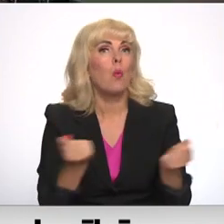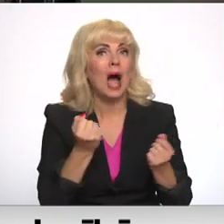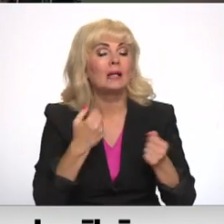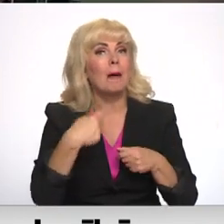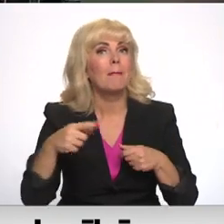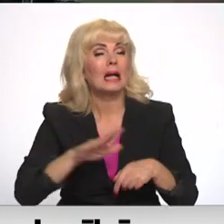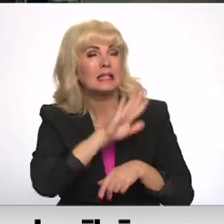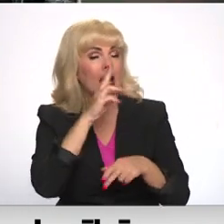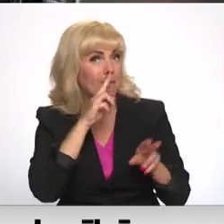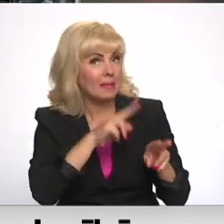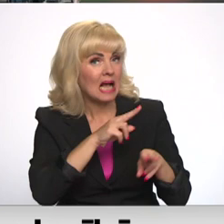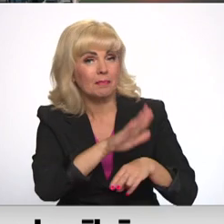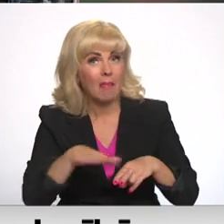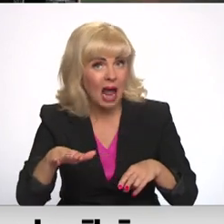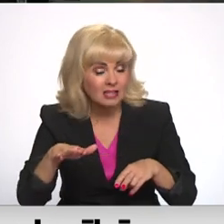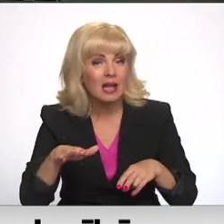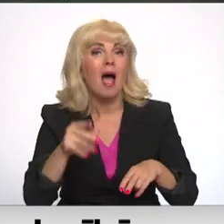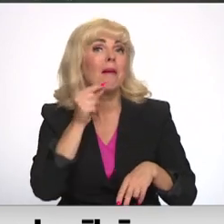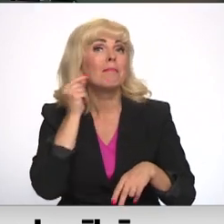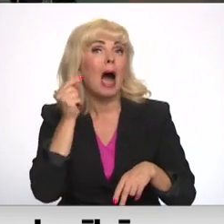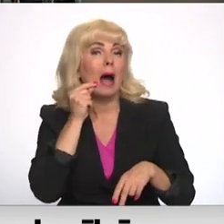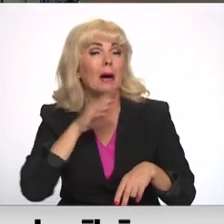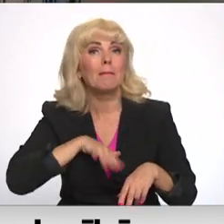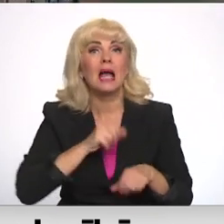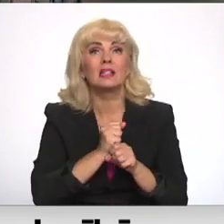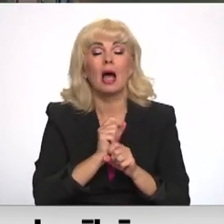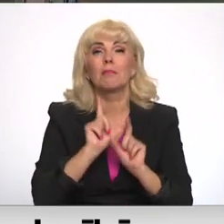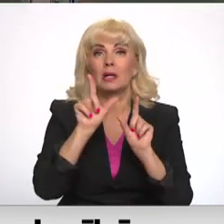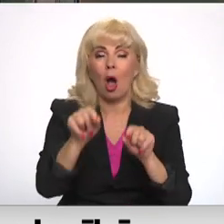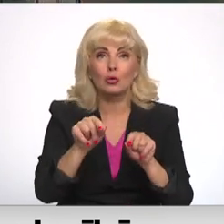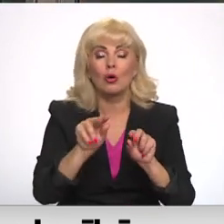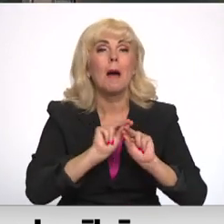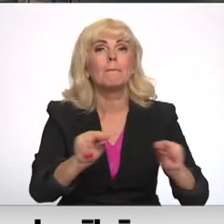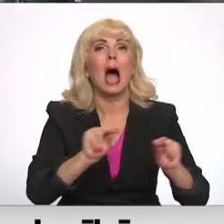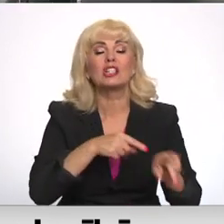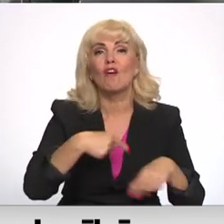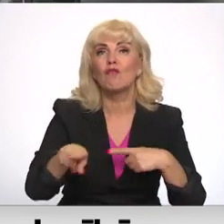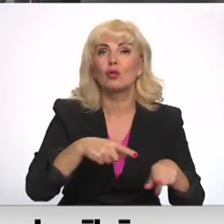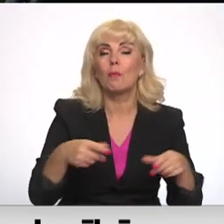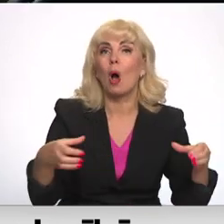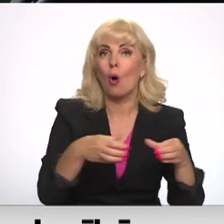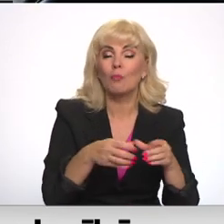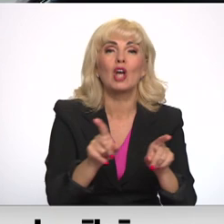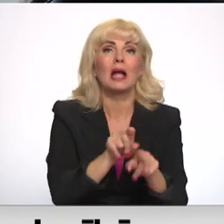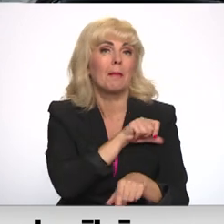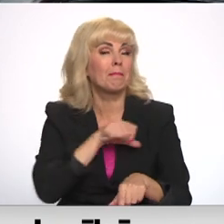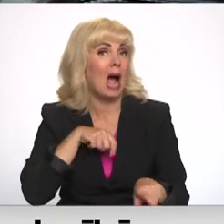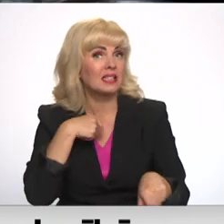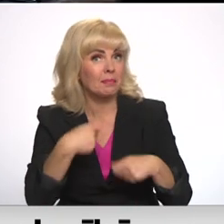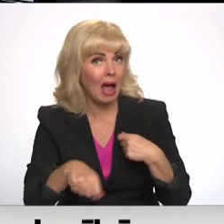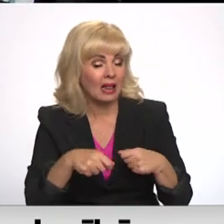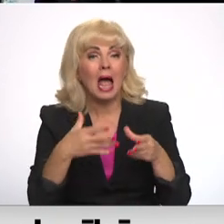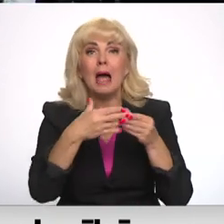pieskata bērnus, kamēr tētis viesturs pēc darba dodas trenēt futbola komandu un spēlēt pats. Taču